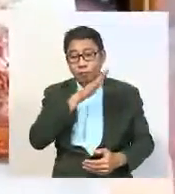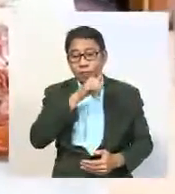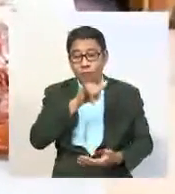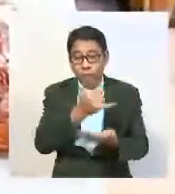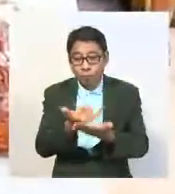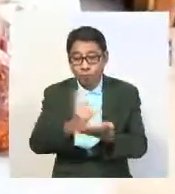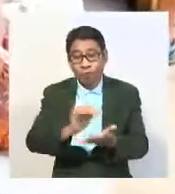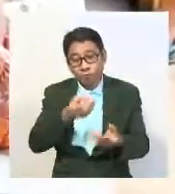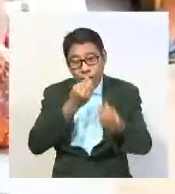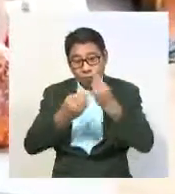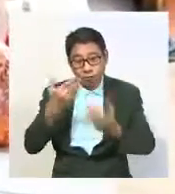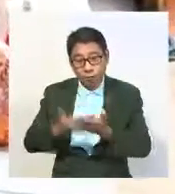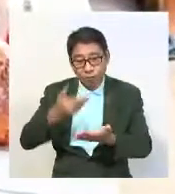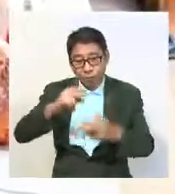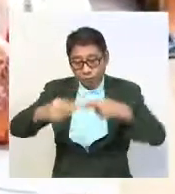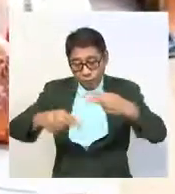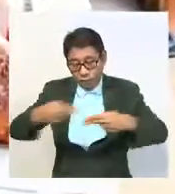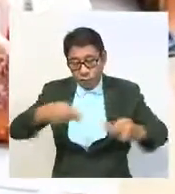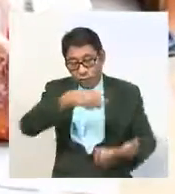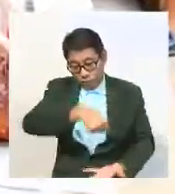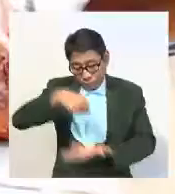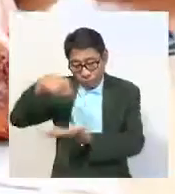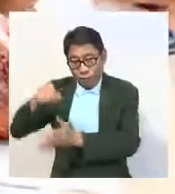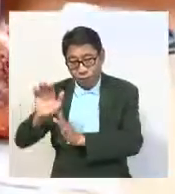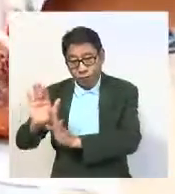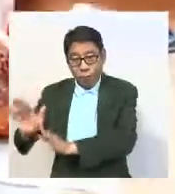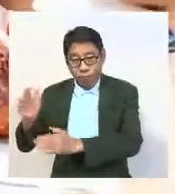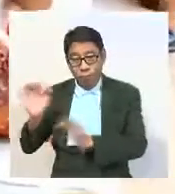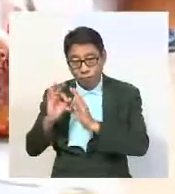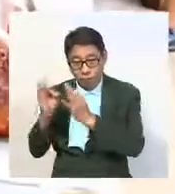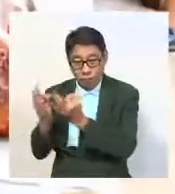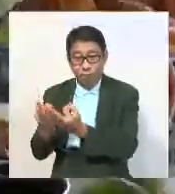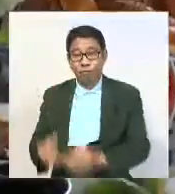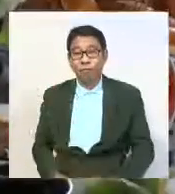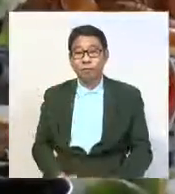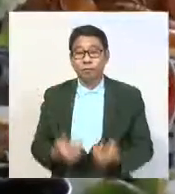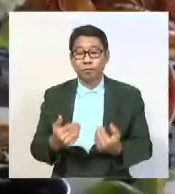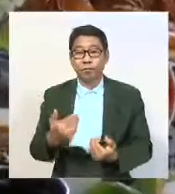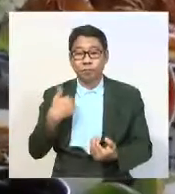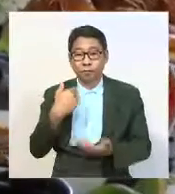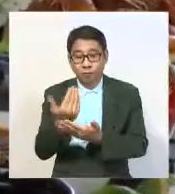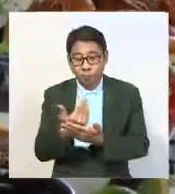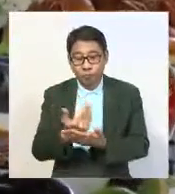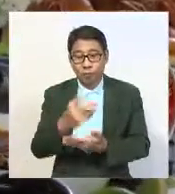ารับประทานหรือซื้อเป็นของขวัญของฝากกลับไปให้กับคนในครอบครัวสุ